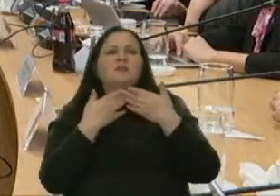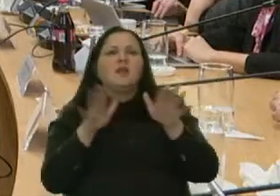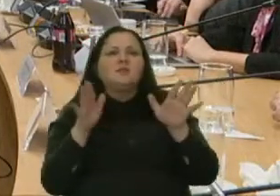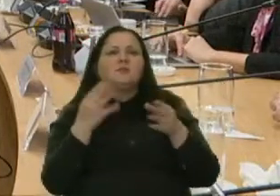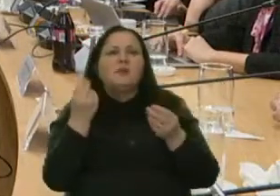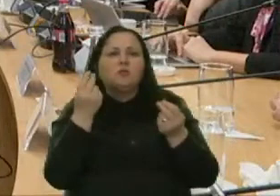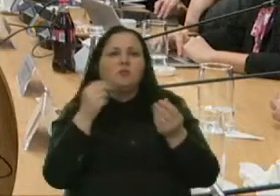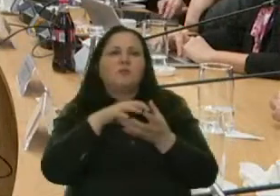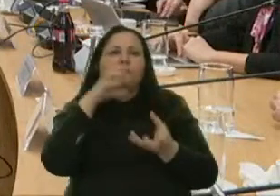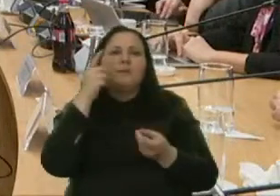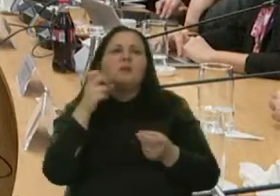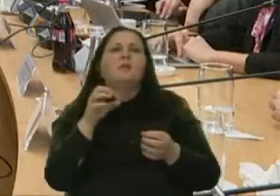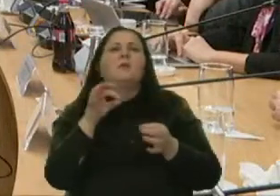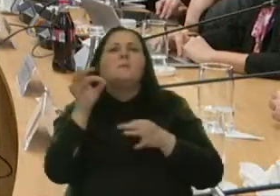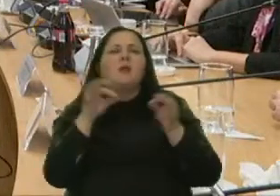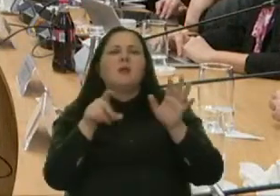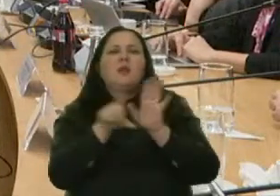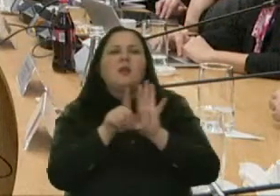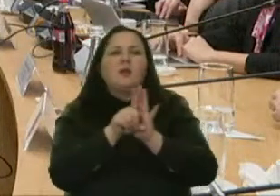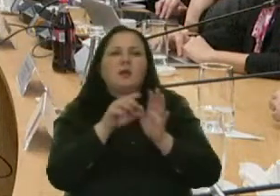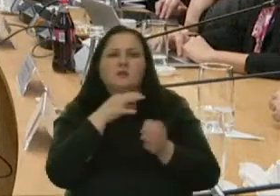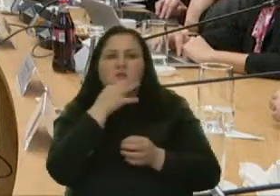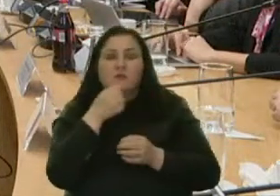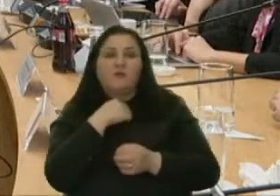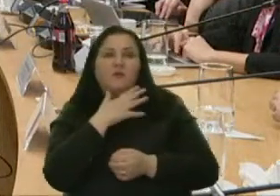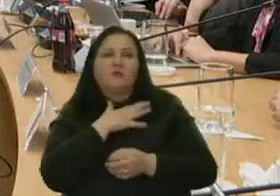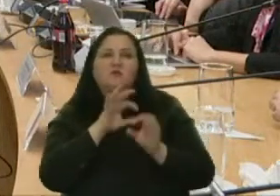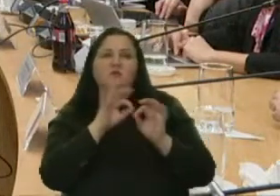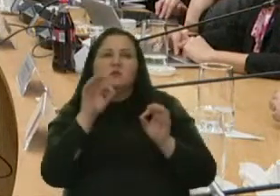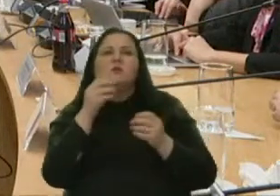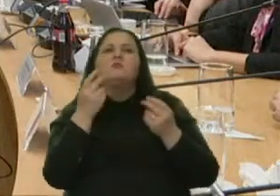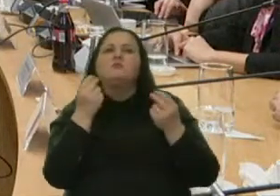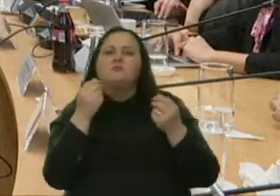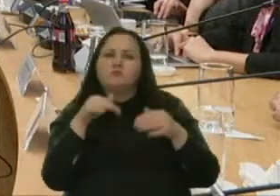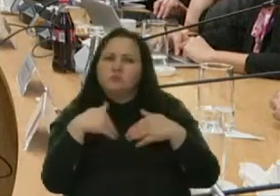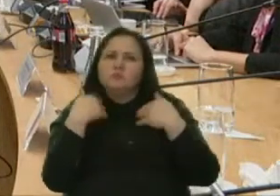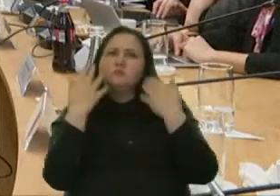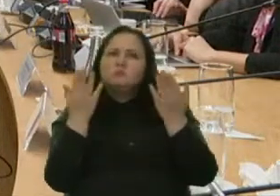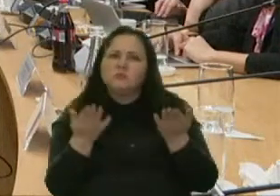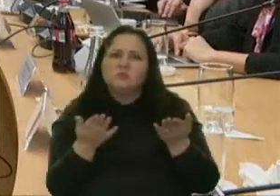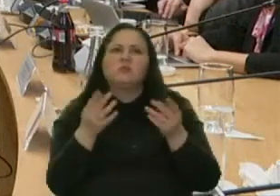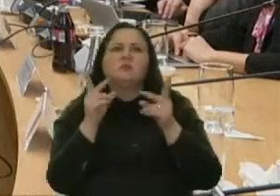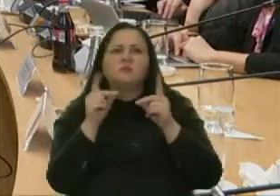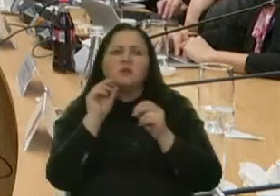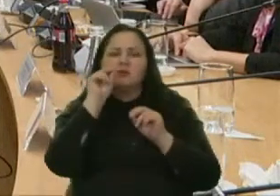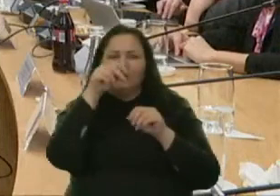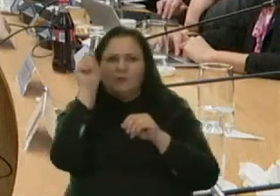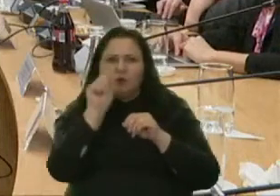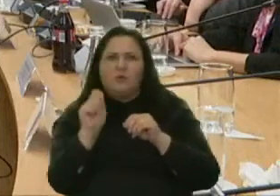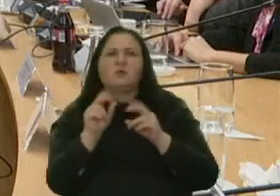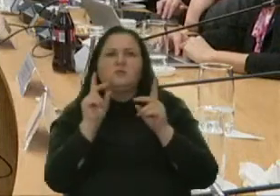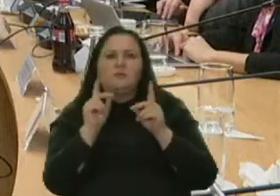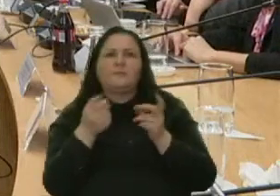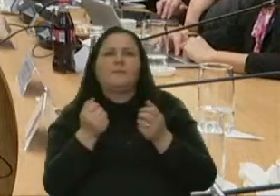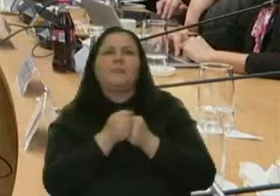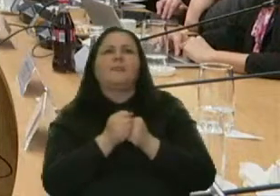legale menționate Sigur nu eu voiam să mă asigur că această sumă poate fi alocată dacă se depune proiectul și